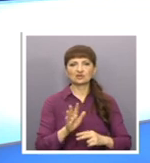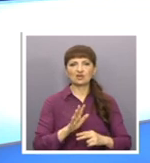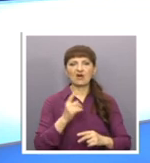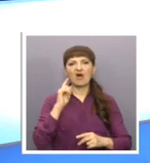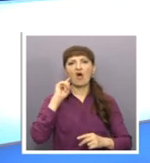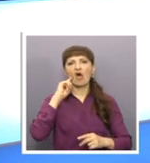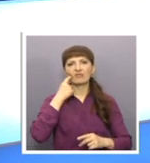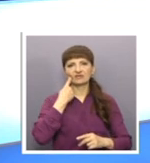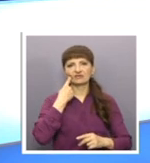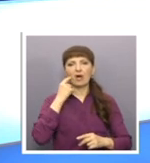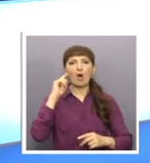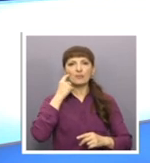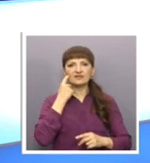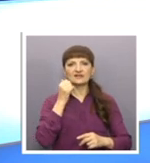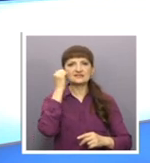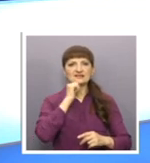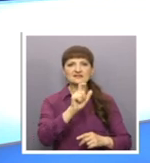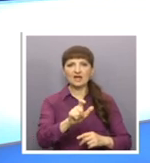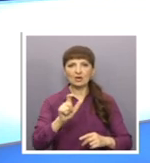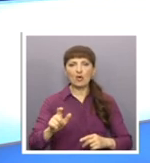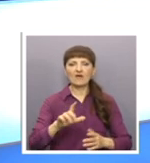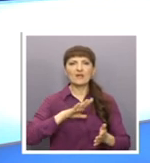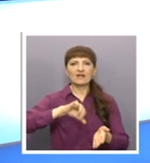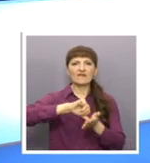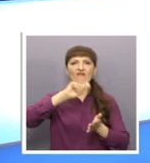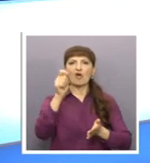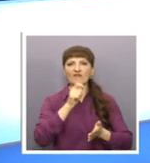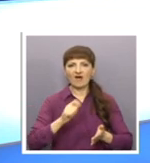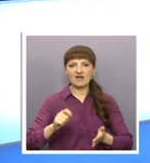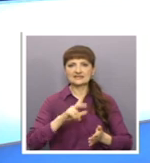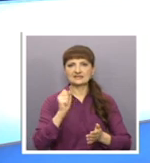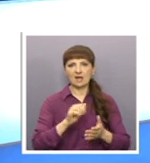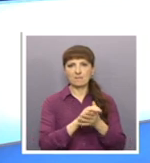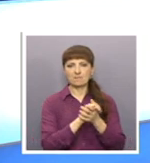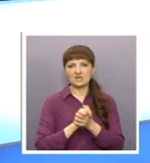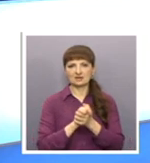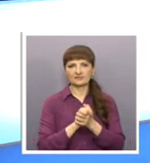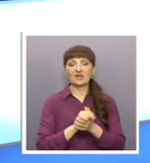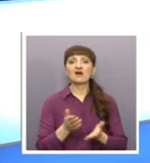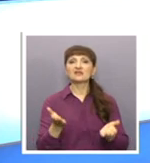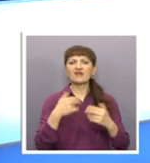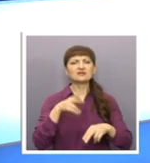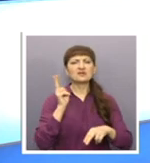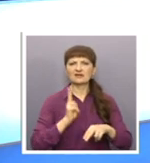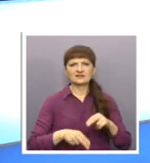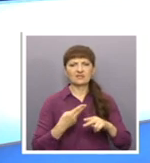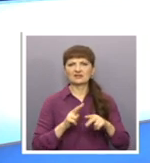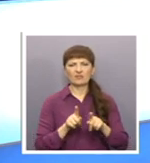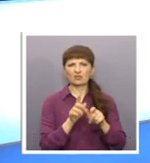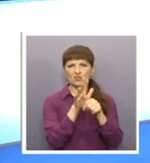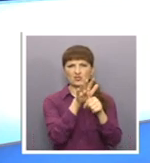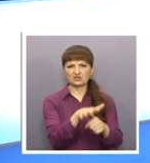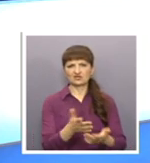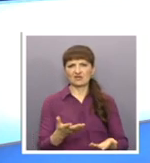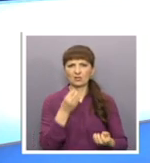слез обидно. Обидно за наших стариков, воевавших за мир без фашизма. Серьезно, давайте прекратим эти унизительные